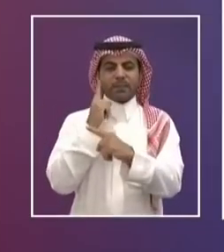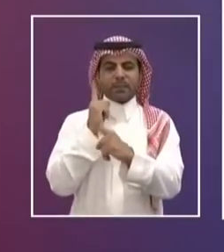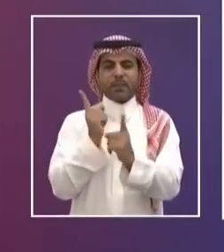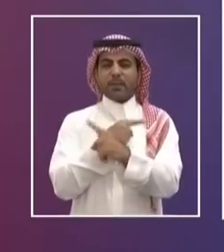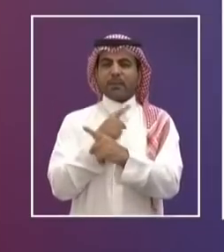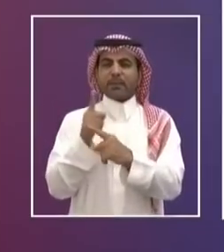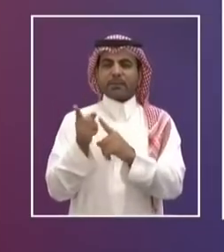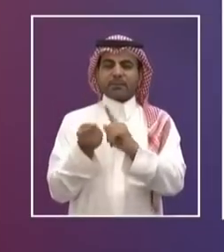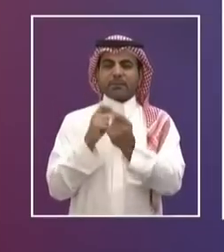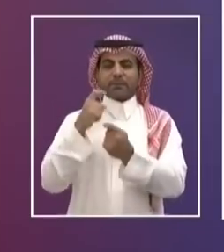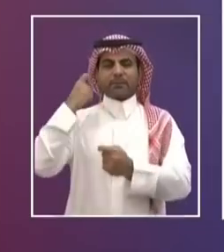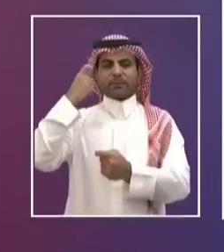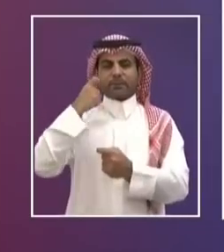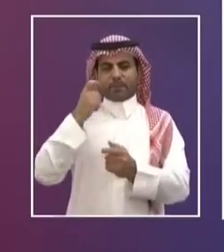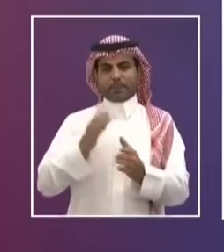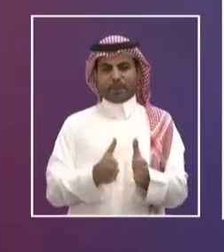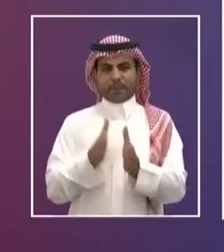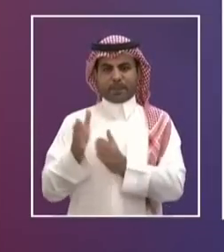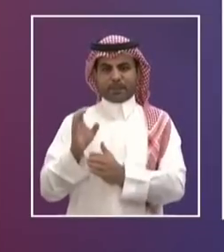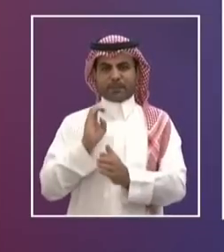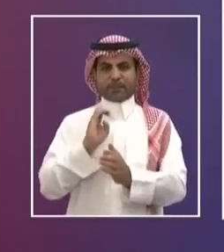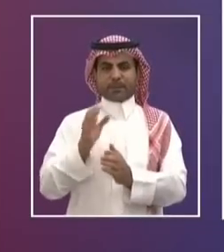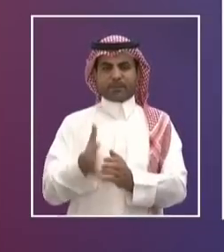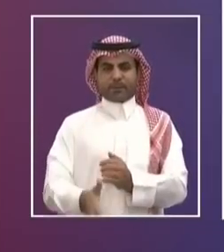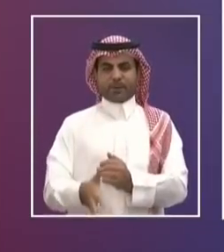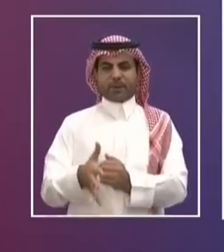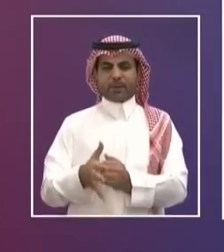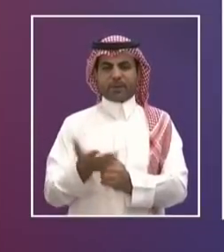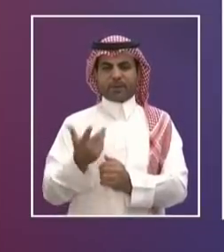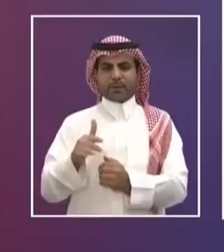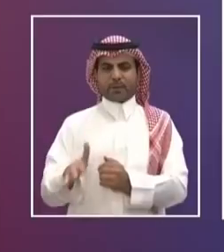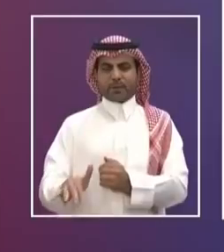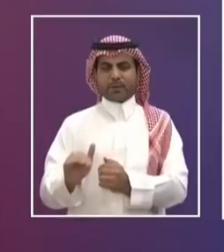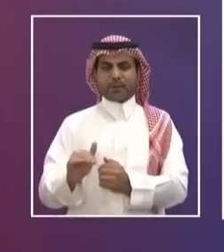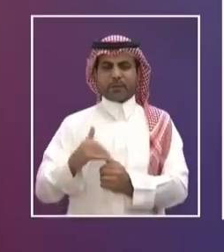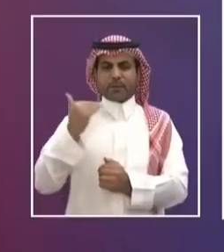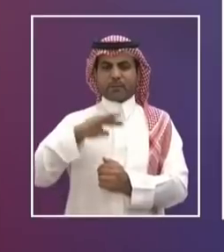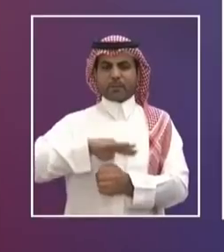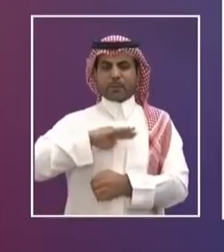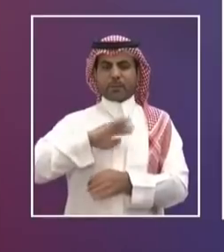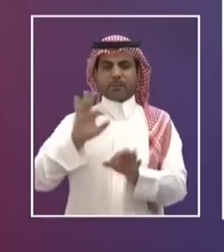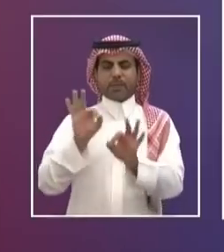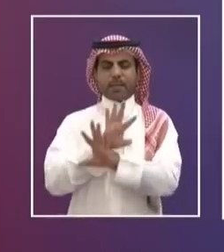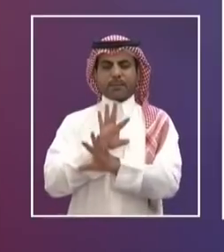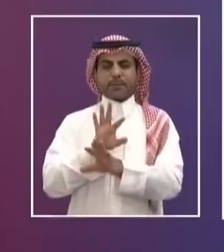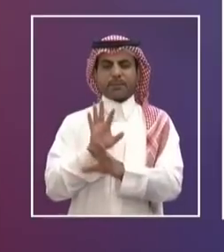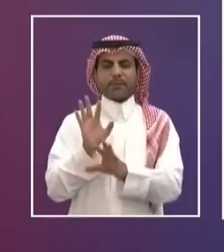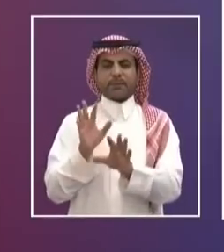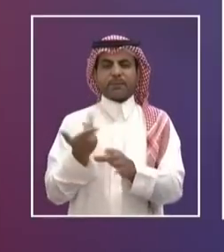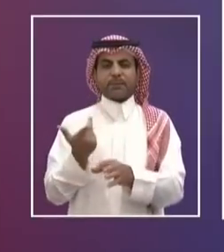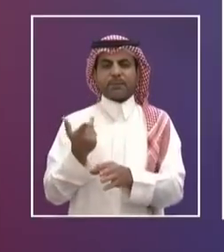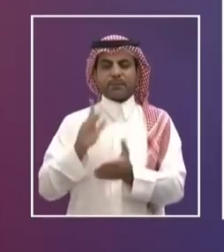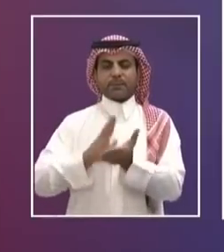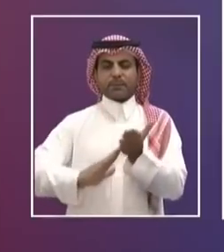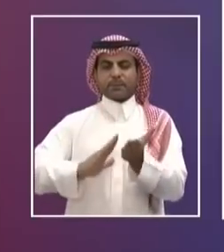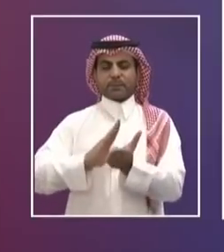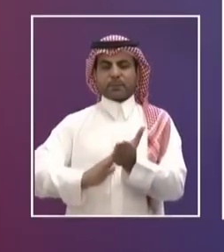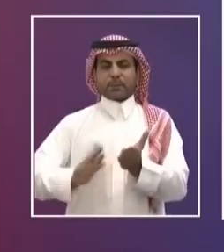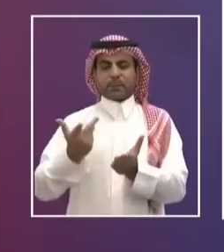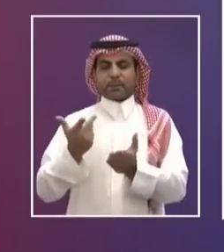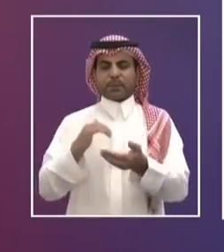قلقهم بشكل أكبر. هذا بالنسبة للأطفال. كذلك المراهقين، الحد من مصادر